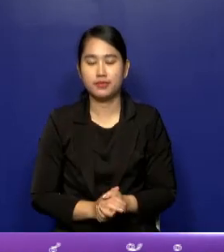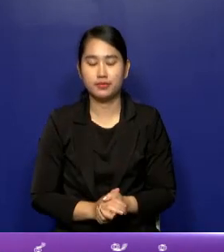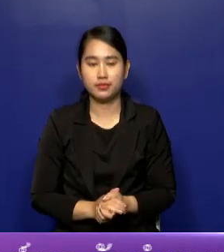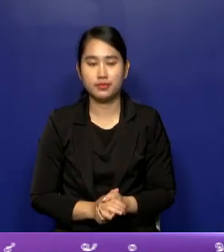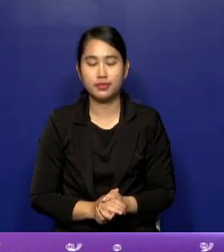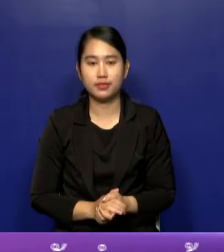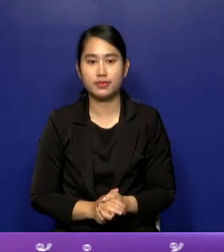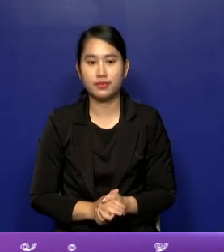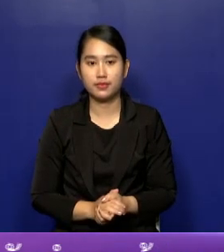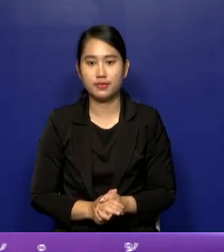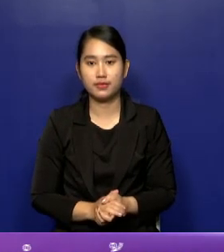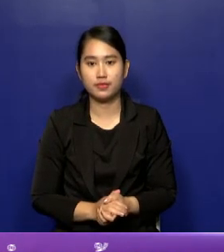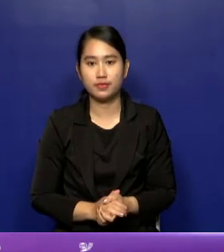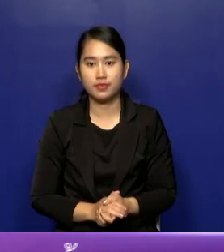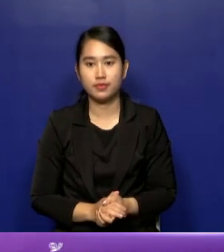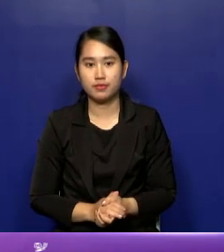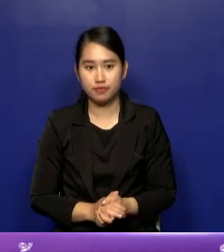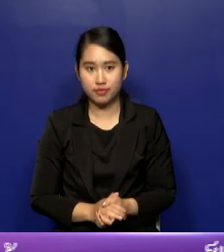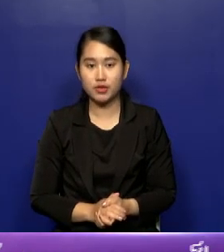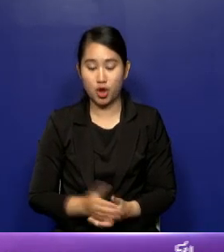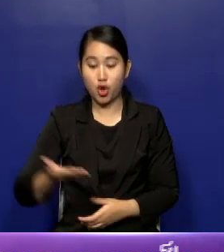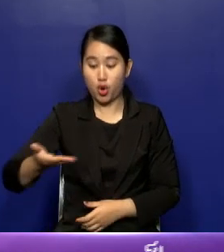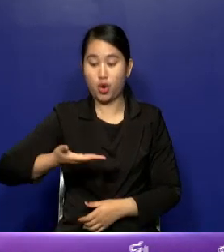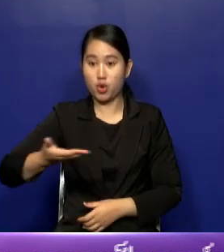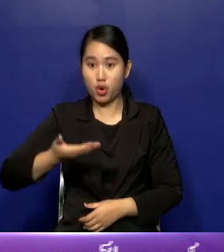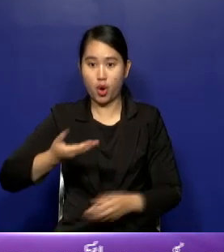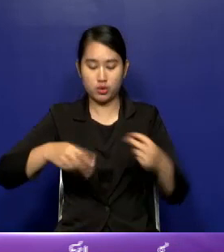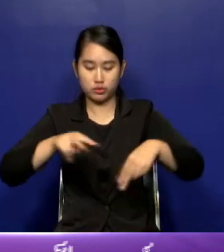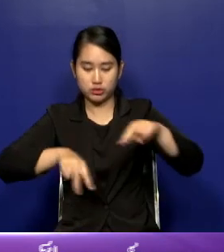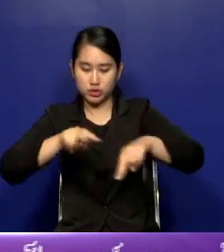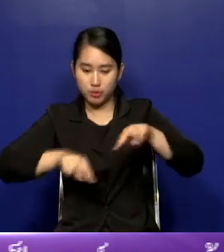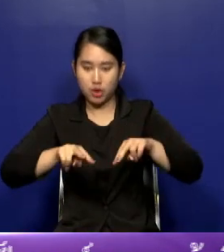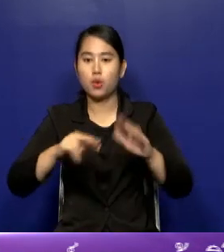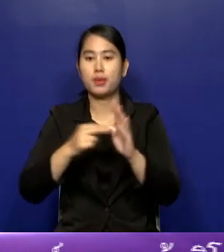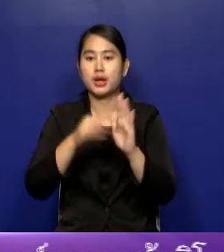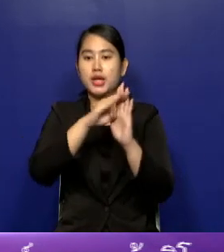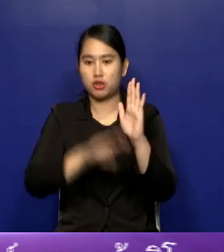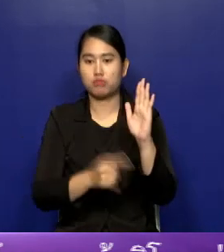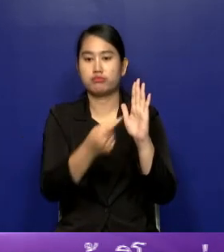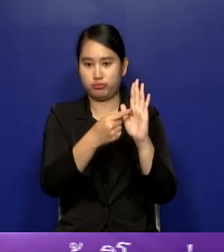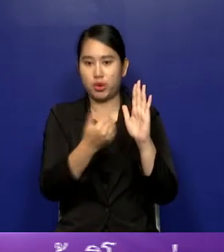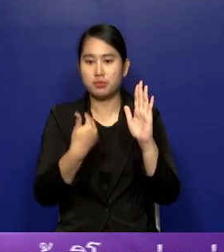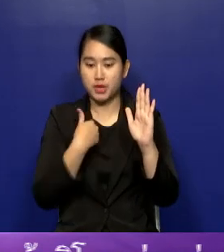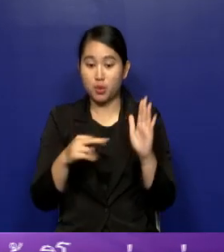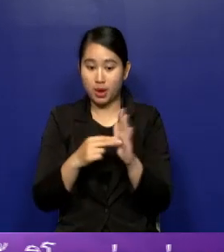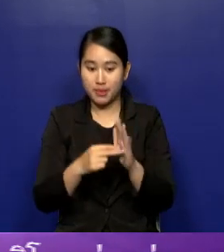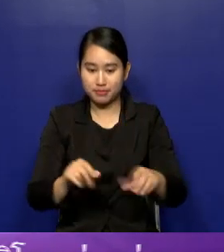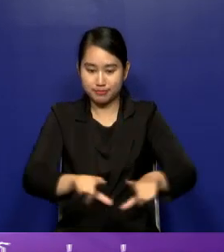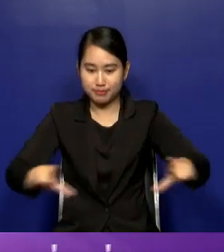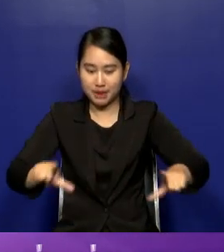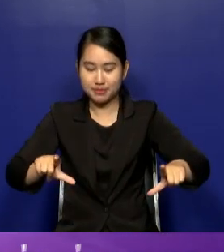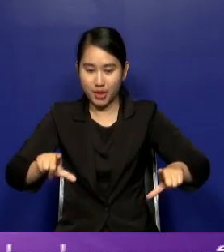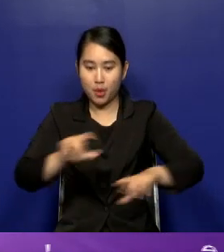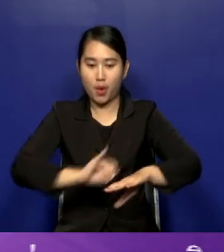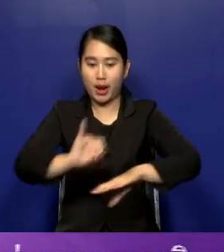การขอสำรวจแร่นะก็เป็นขั้นตอนหนึ่งเท่านั้นนะที่มีกล่าวอ้างว่าพื้นที่จำนวนมากกี่แสนไร่กี่แสนไร่มันเ